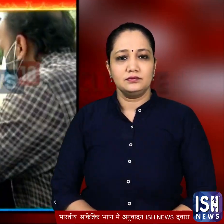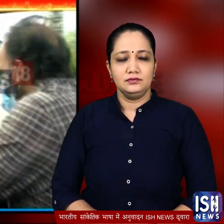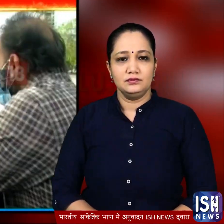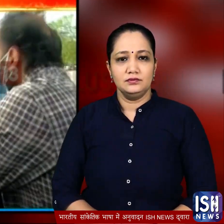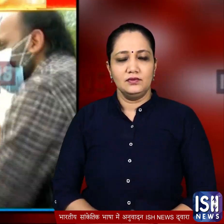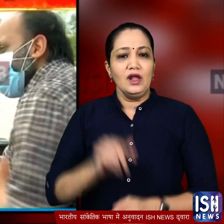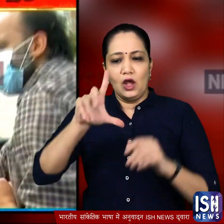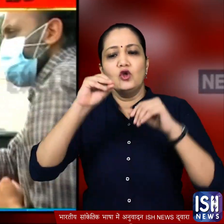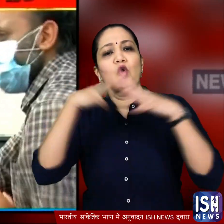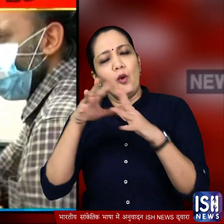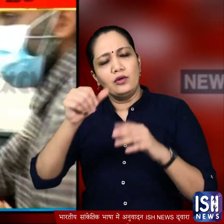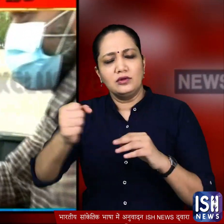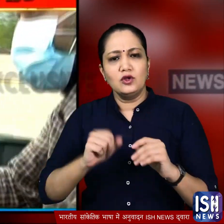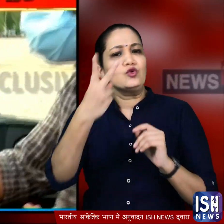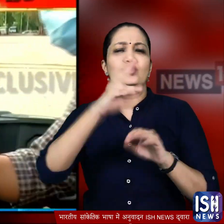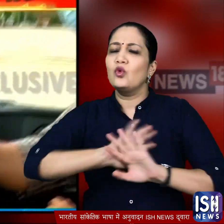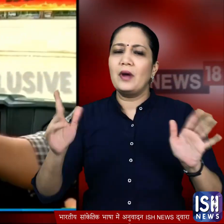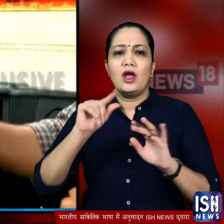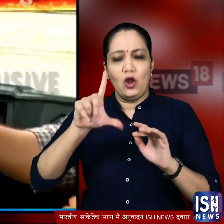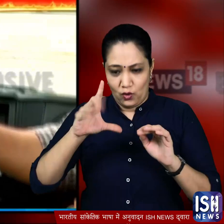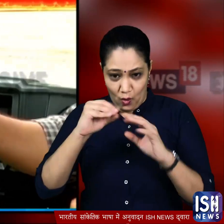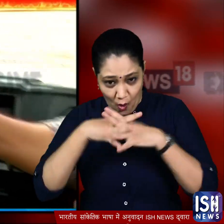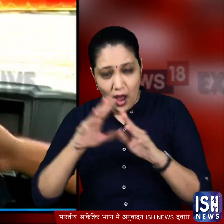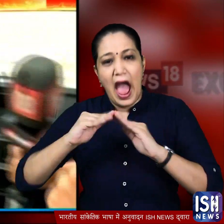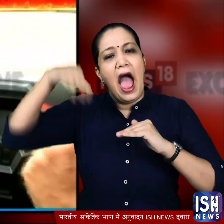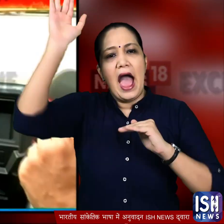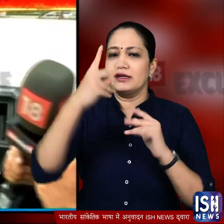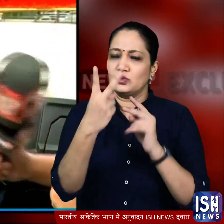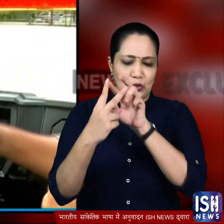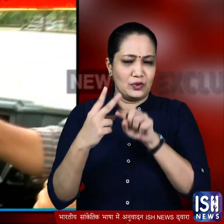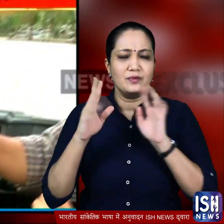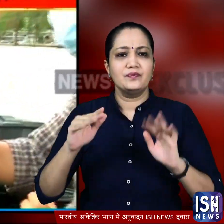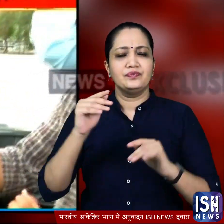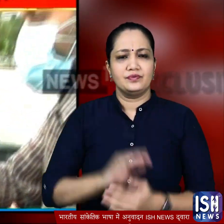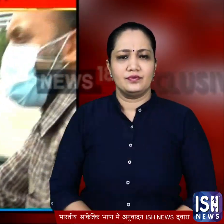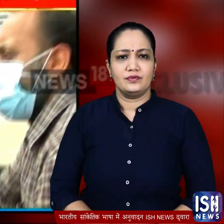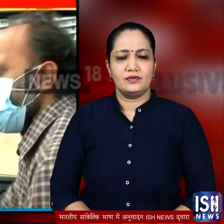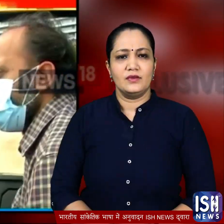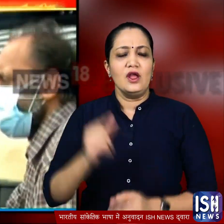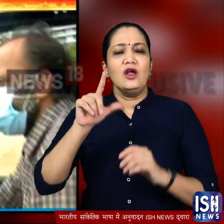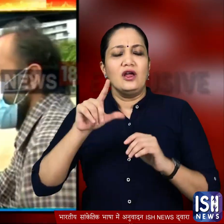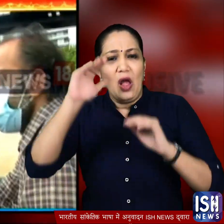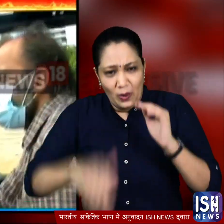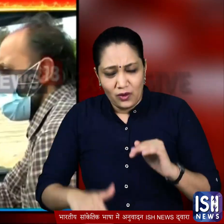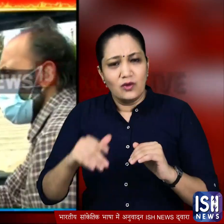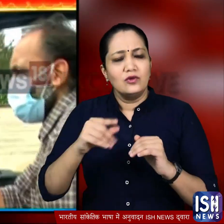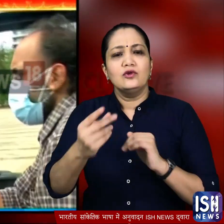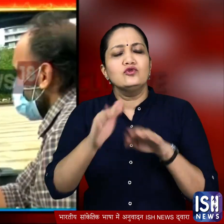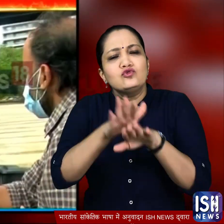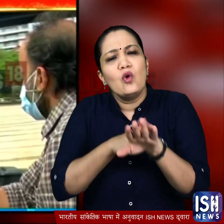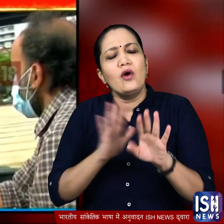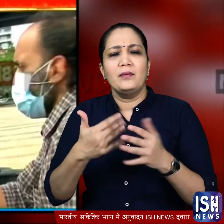गियर पे है। अच्छा, लो गियर पे हाँ, कितने गियर ये है इसमें? इतने 2 ही गियर है, लो और हाई। अच्छा, लो में अच्छा, लो में कितना स्पीड जाएगा लो में भी इतना